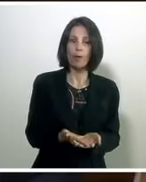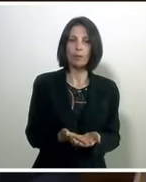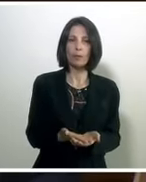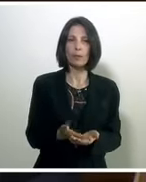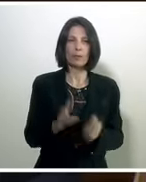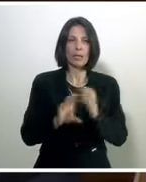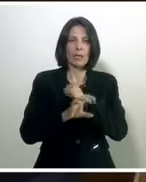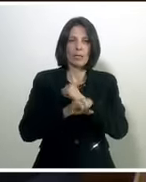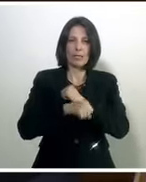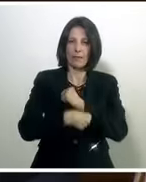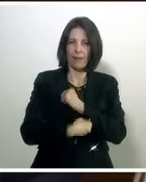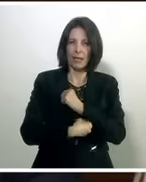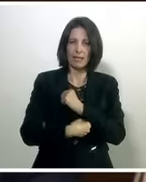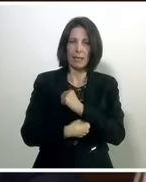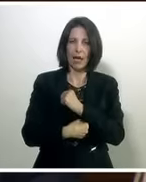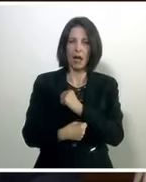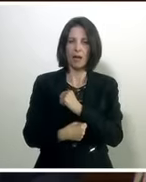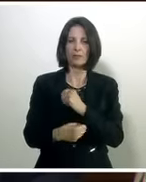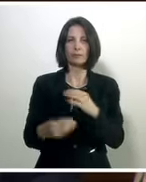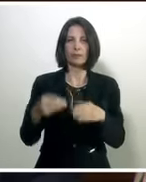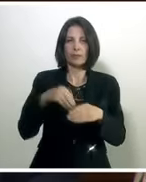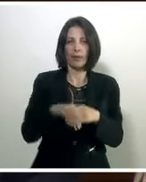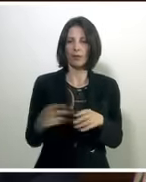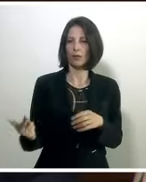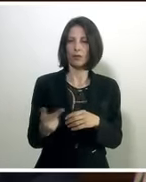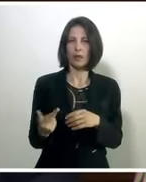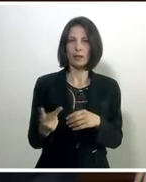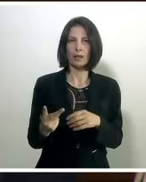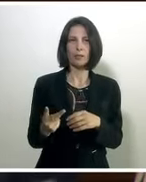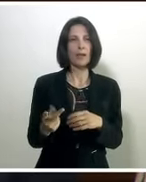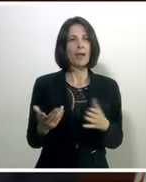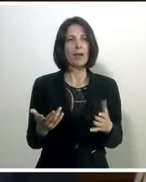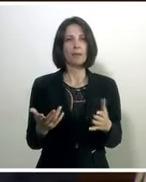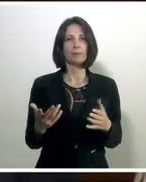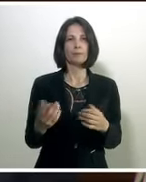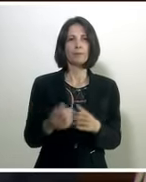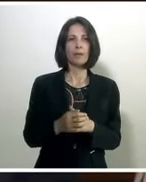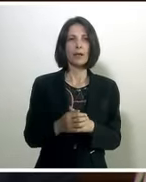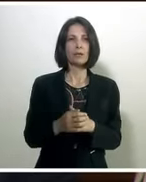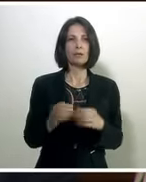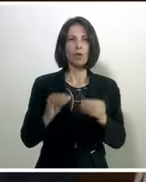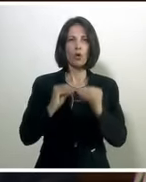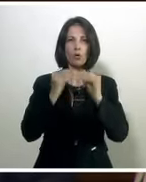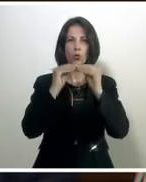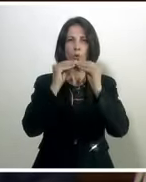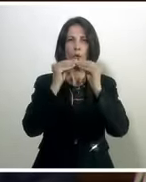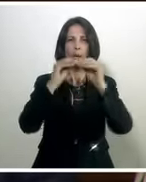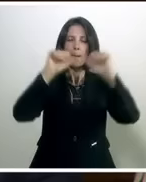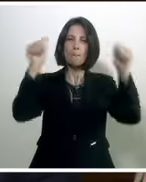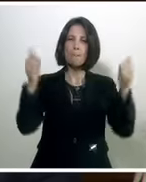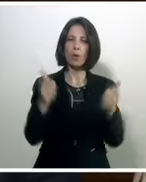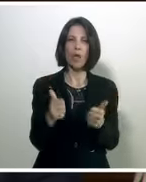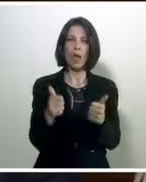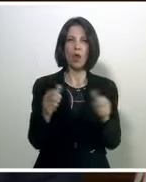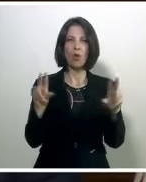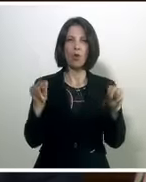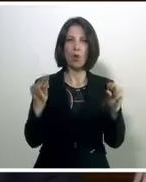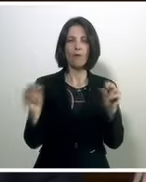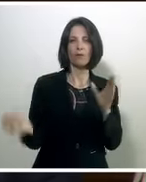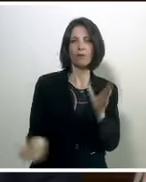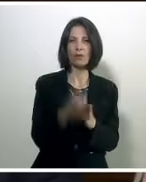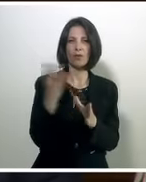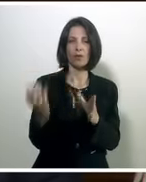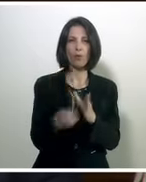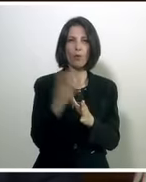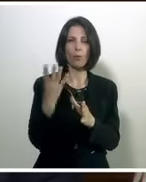in entrambi rappresenta una chiave culturale e politica per costruire un nuovo modello di sviluppo fondato sulla sobrietà il superamento